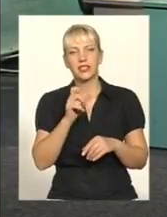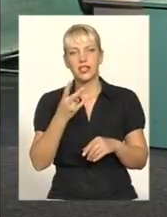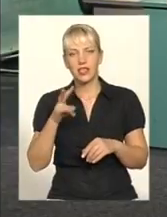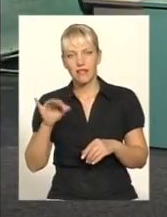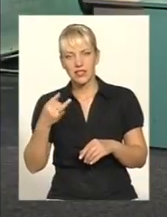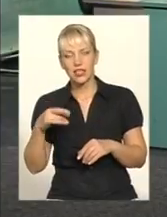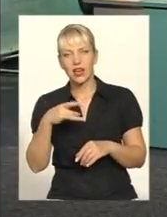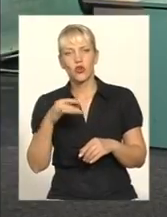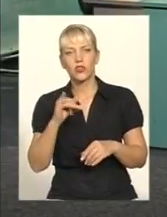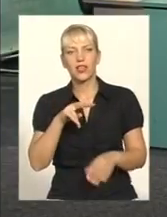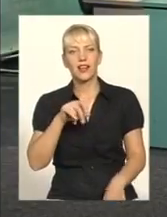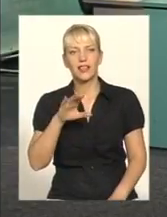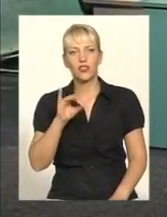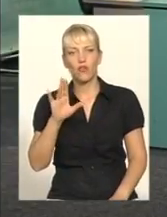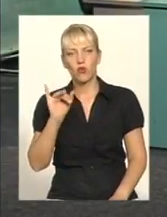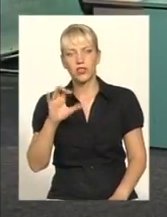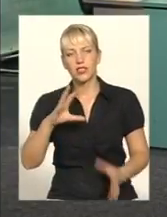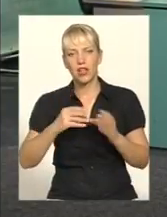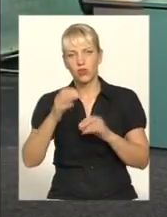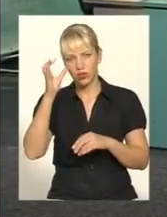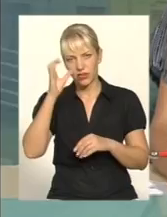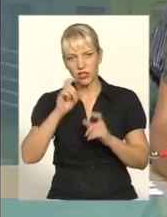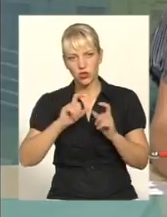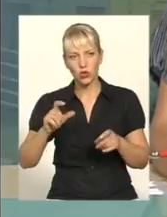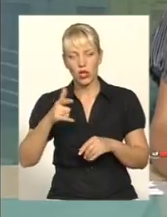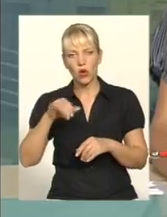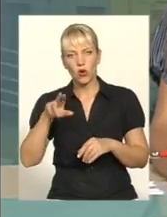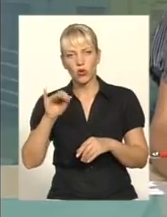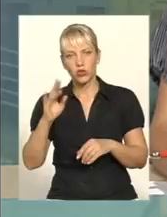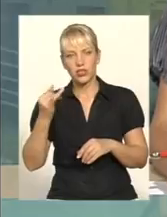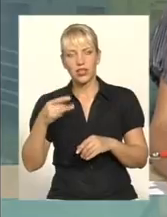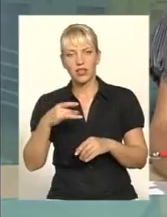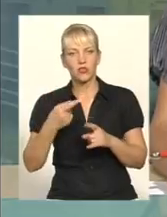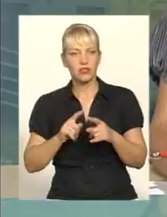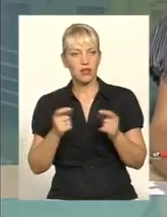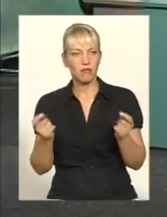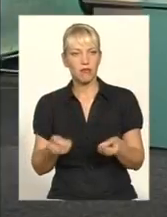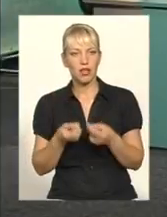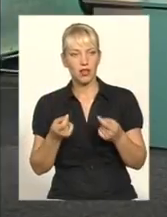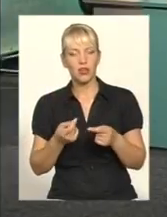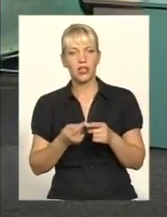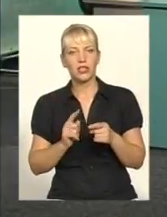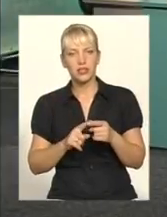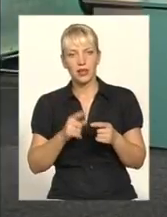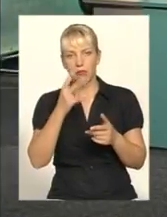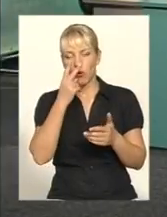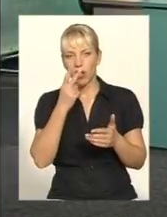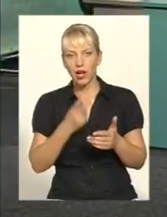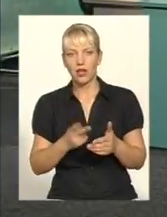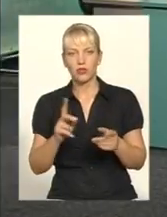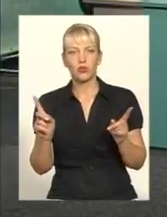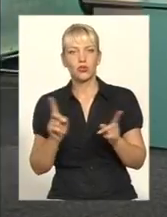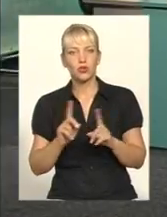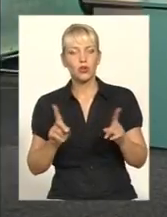та Лісоводська загальноосвітня школа Городоцького району. На превеликий жаль, це дуже мало, але це переконливо показує,